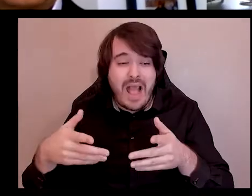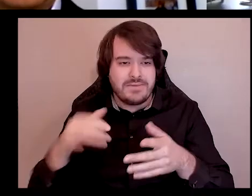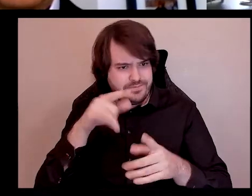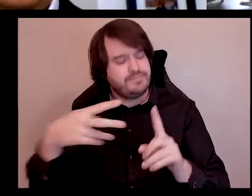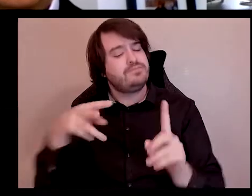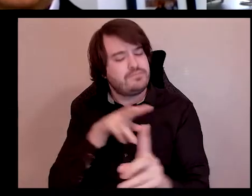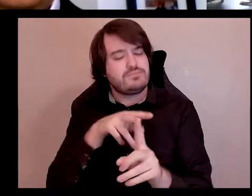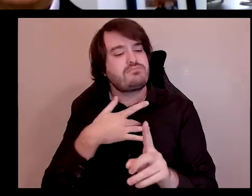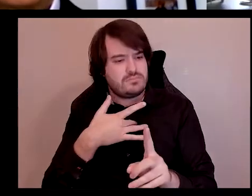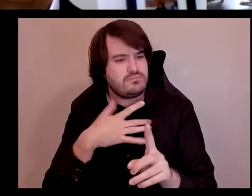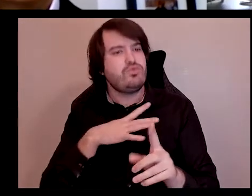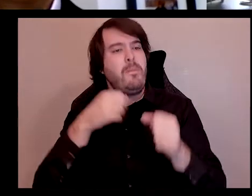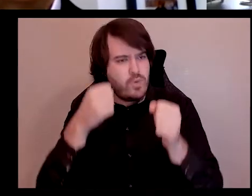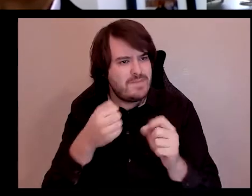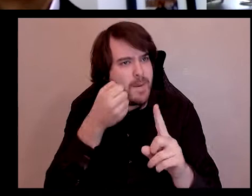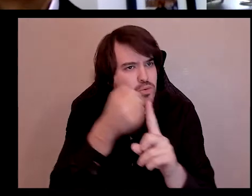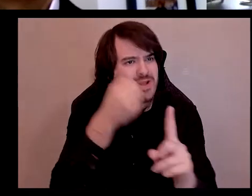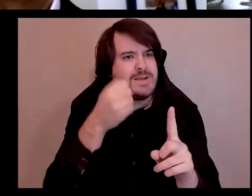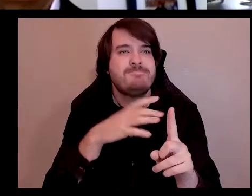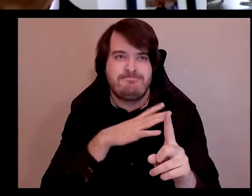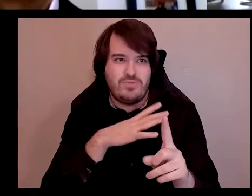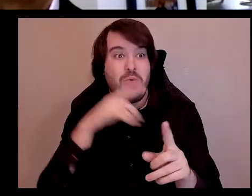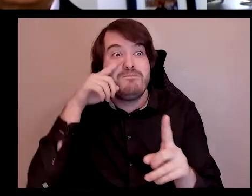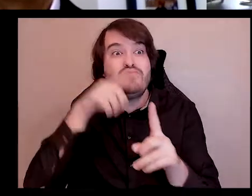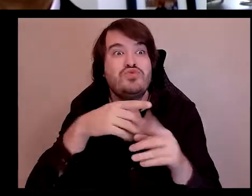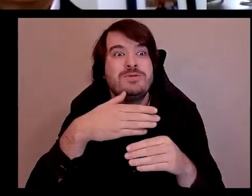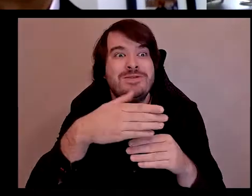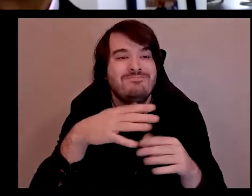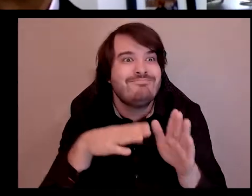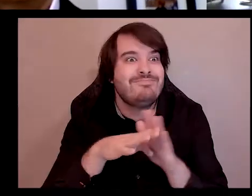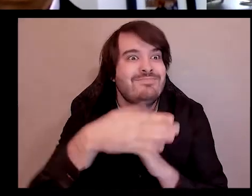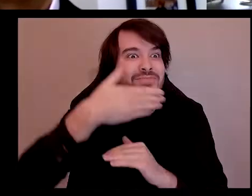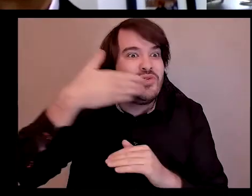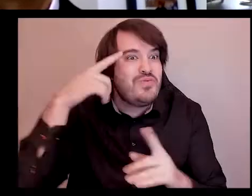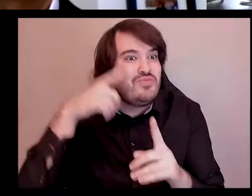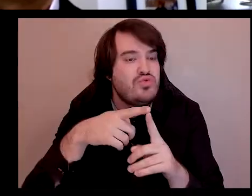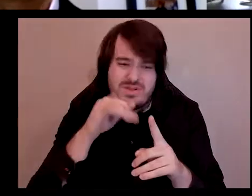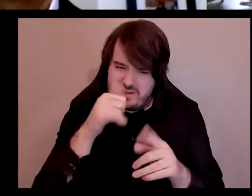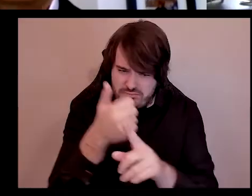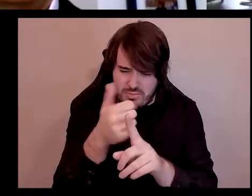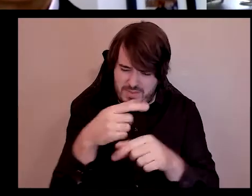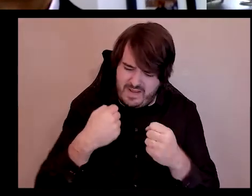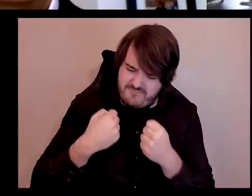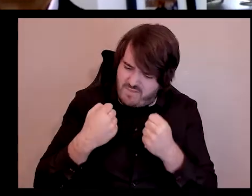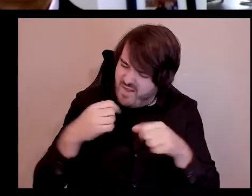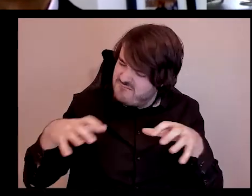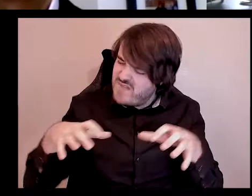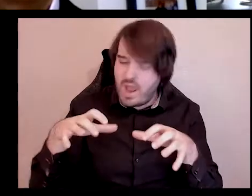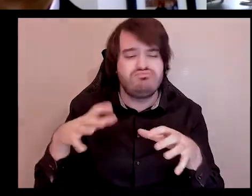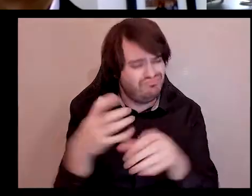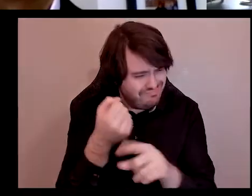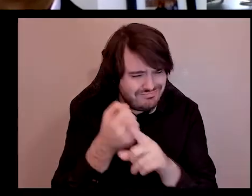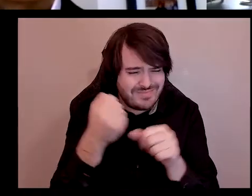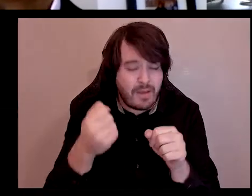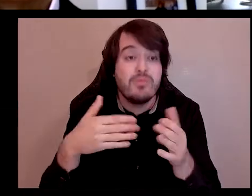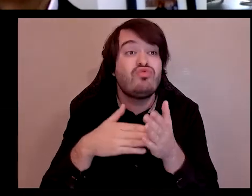gens prennent pour acquis qu'il y a une opportunité qui les attend, qu'il y a une place au soleil qui les attend et qu'ils font les efforts nécessaires, ils vont obtenir ce qu'ils